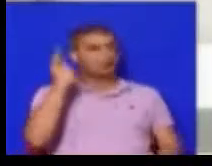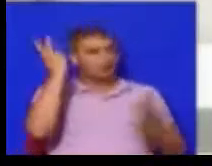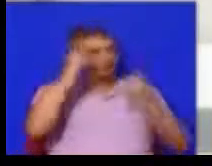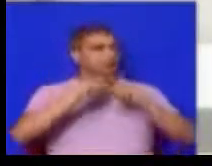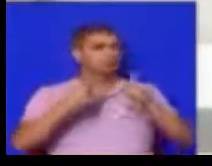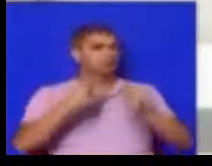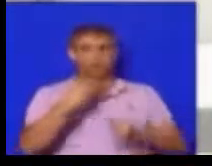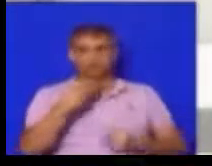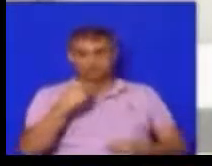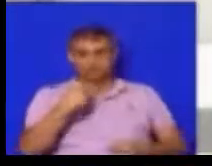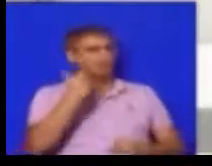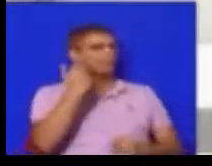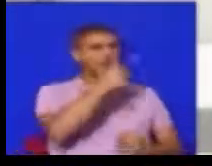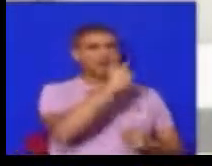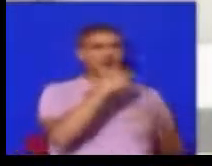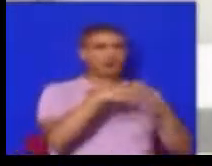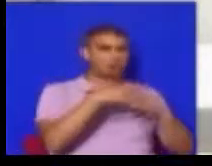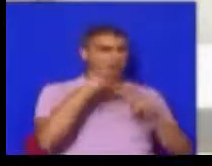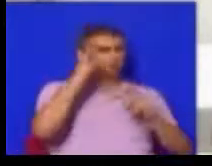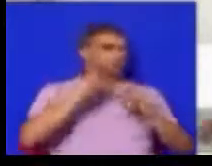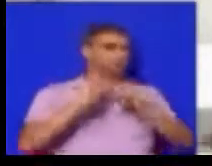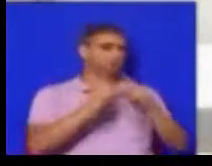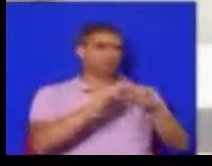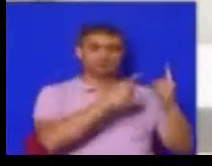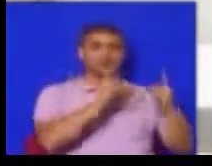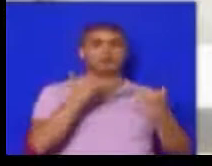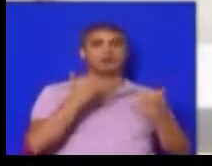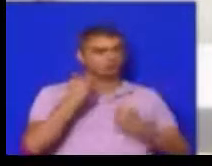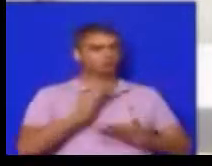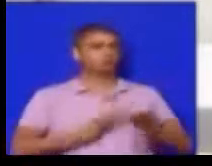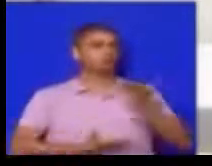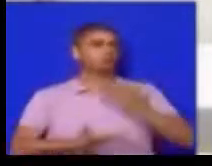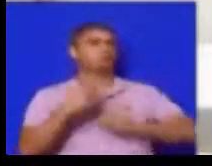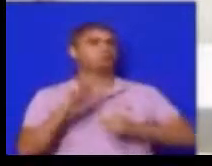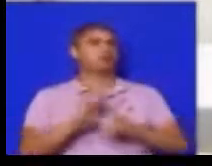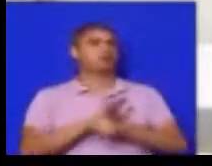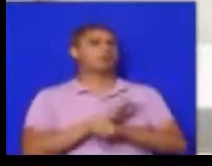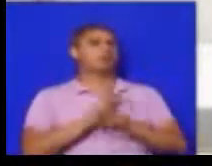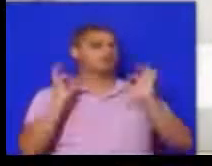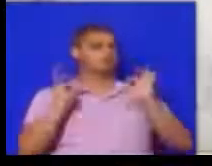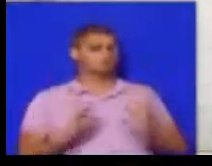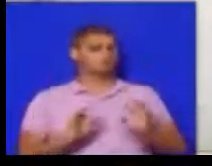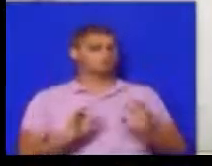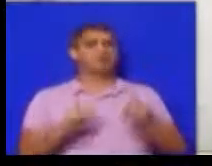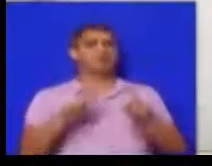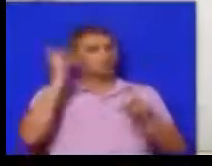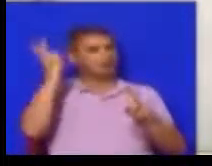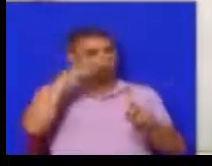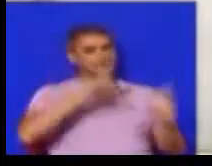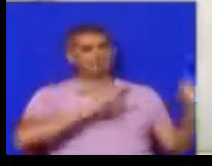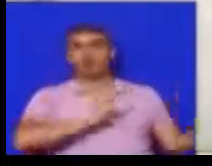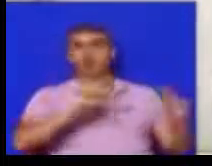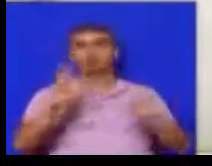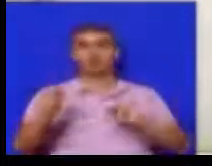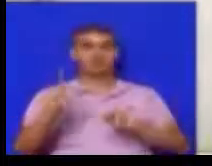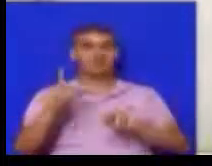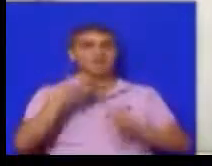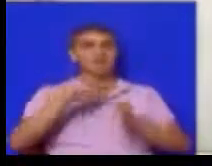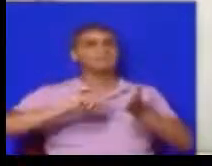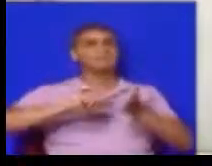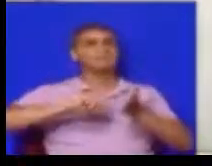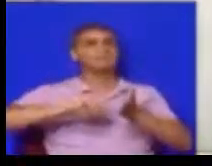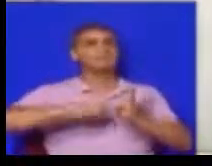מאותו מודיעין. Okay. יש היום לדעתי שיתוף מלא ואותם הבנות. גם היעד האסטרטגי